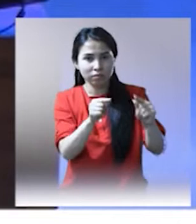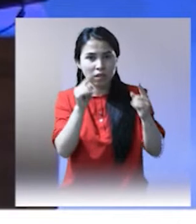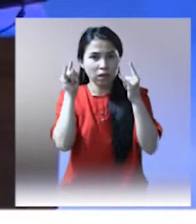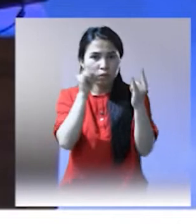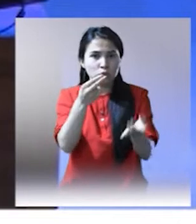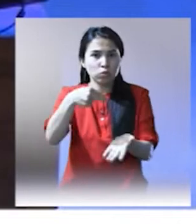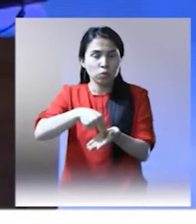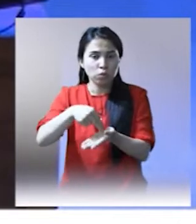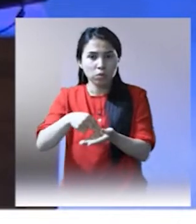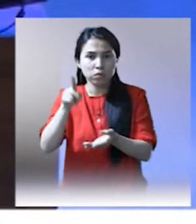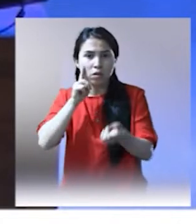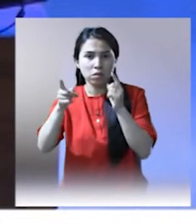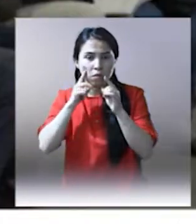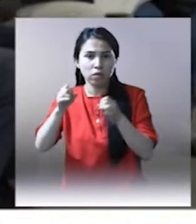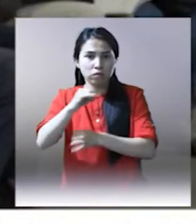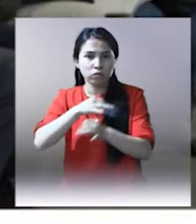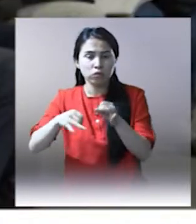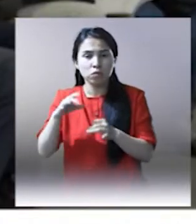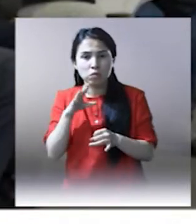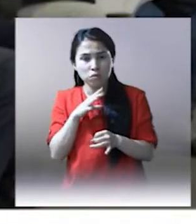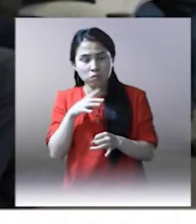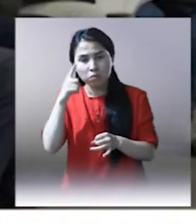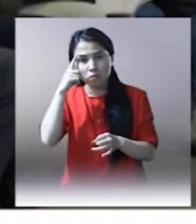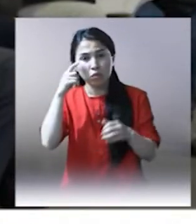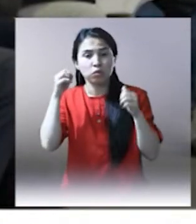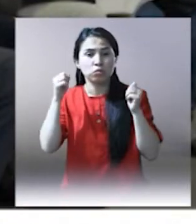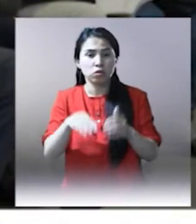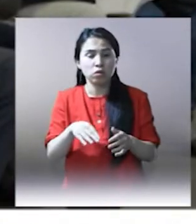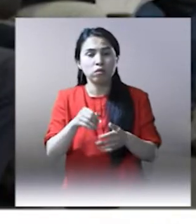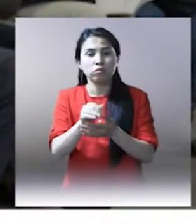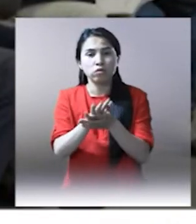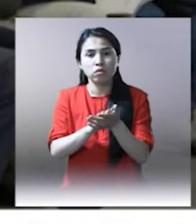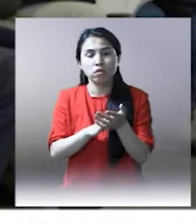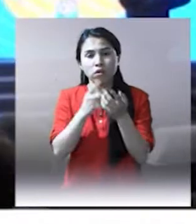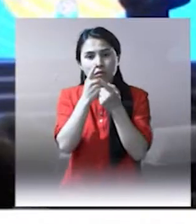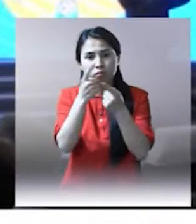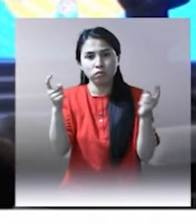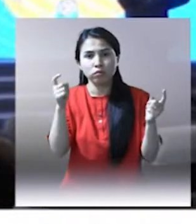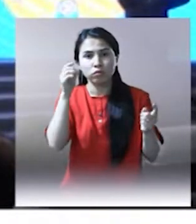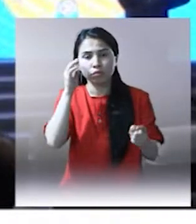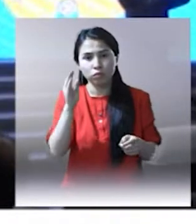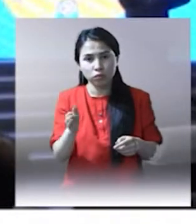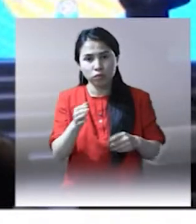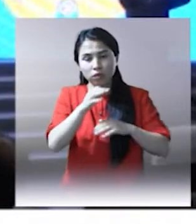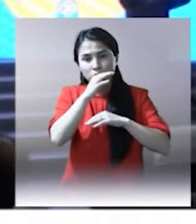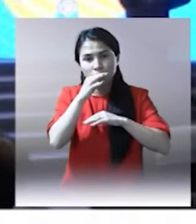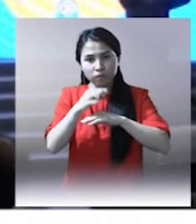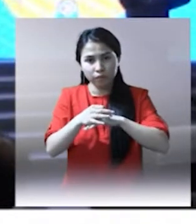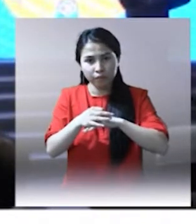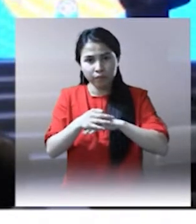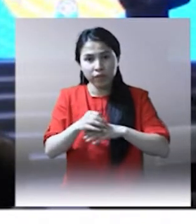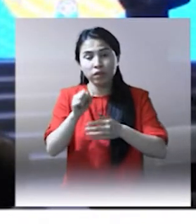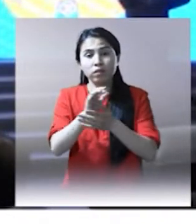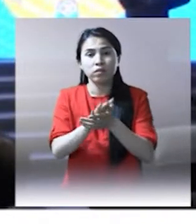жатқанын мәлімдеді. Сонымен қатар қоғамдық көлік қатынамайтын жолдар мен кейбір бағыттағы автобус сандарын көбейту жайында жауаптыларға жүктеді.